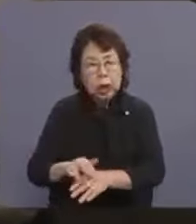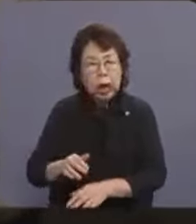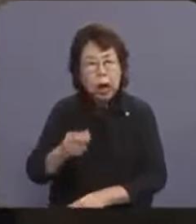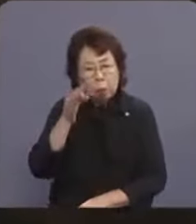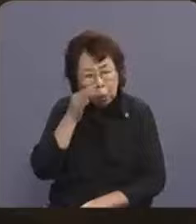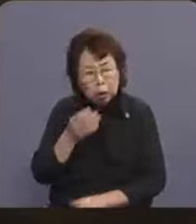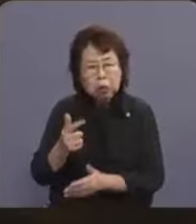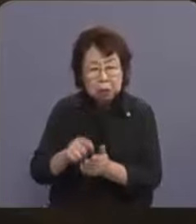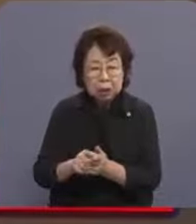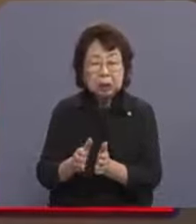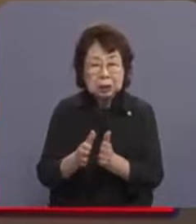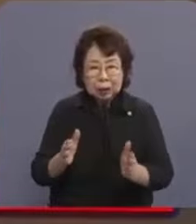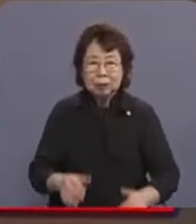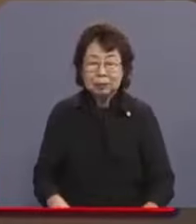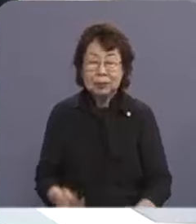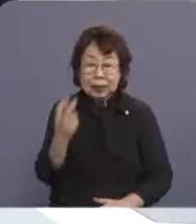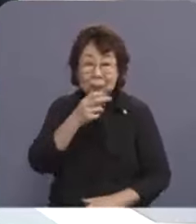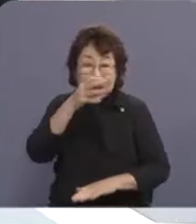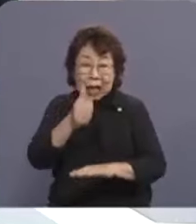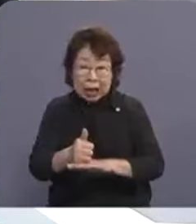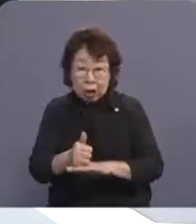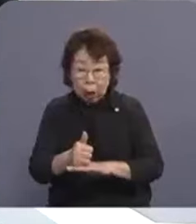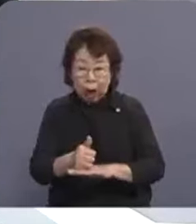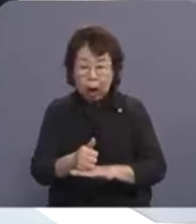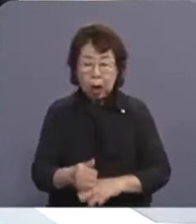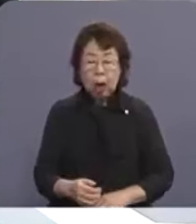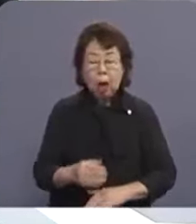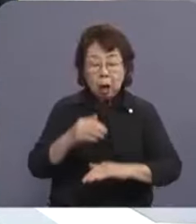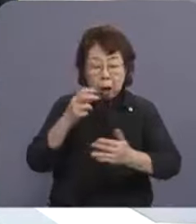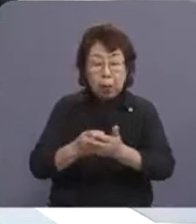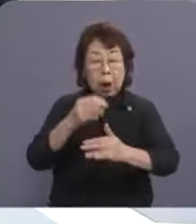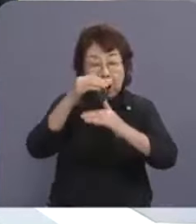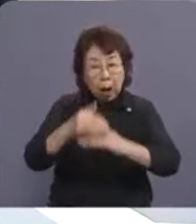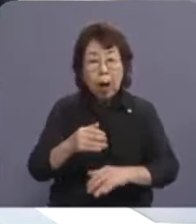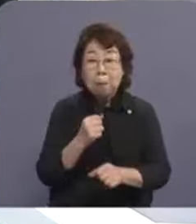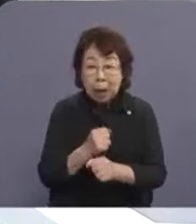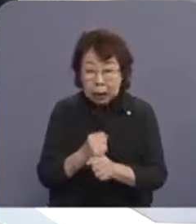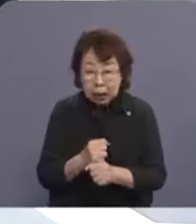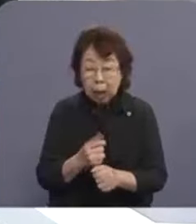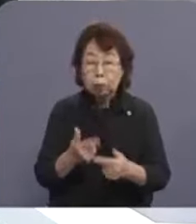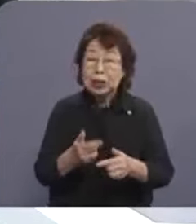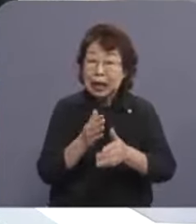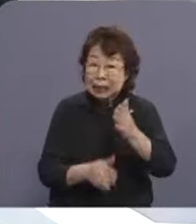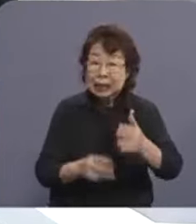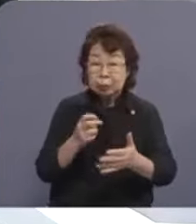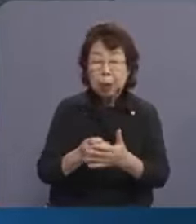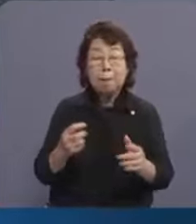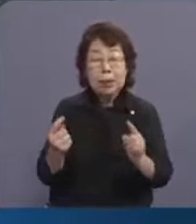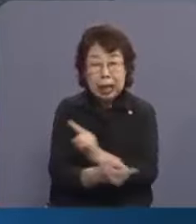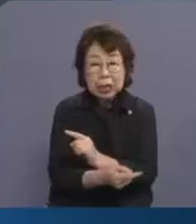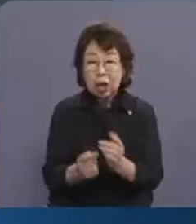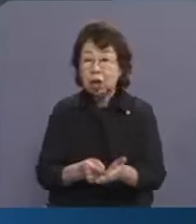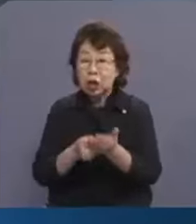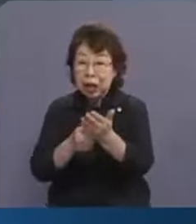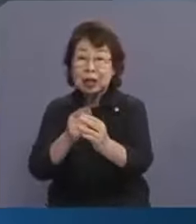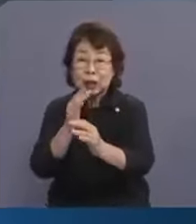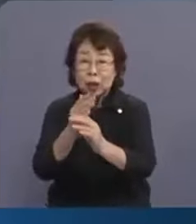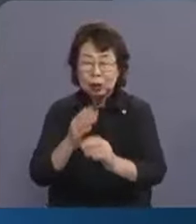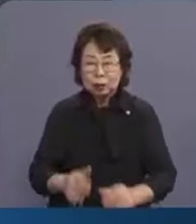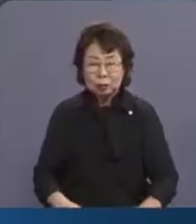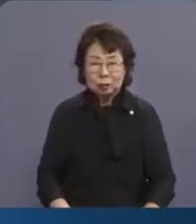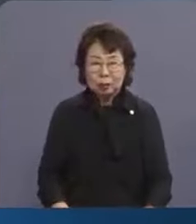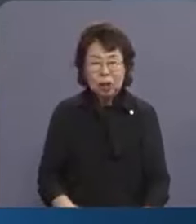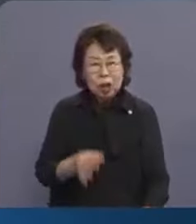한다는 방식 자 이번 감사 결과로 토대로 그 조례도 개정을 하고 또 시가 법 개정을 정부 일단 거를 했잖아요